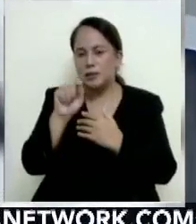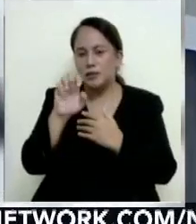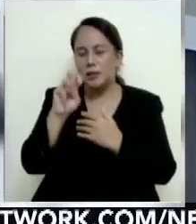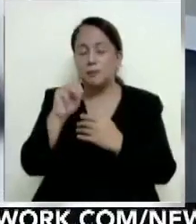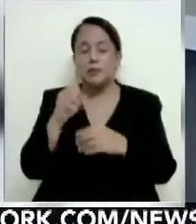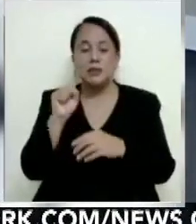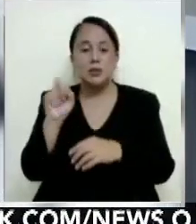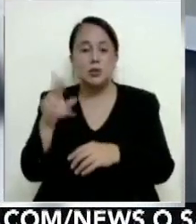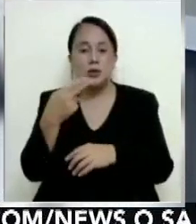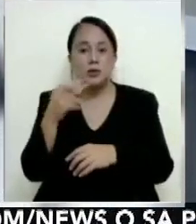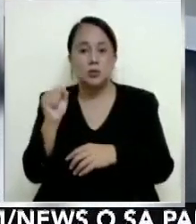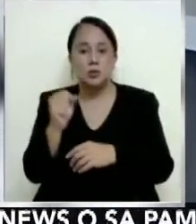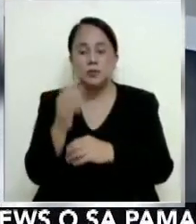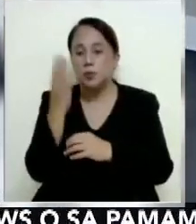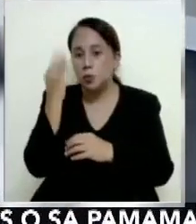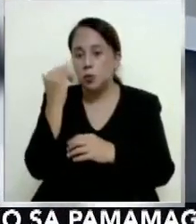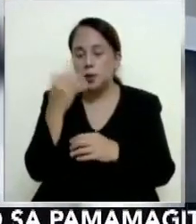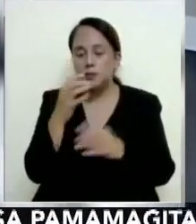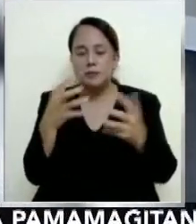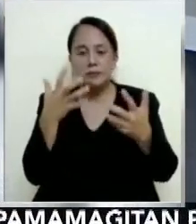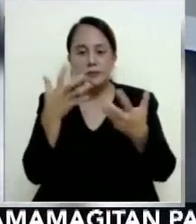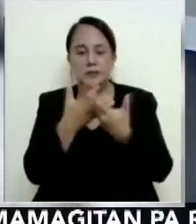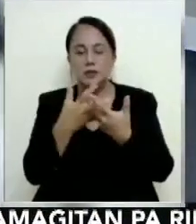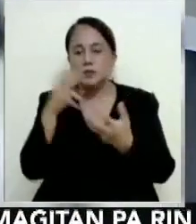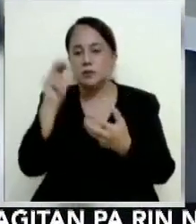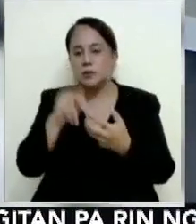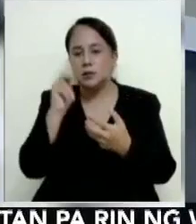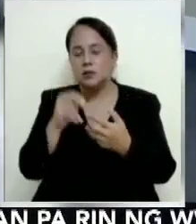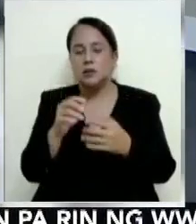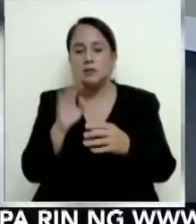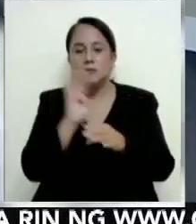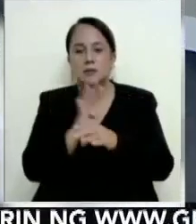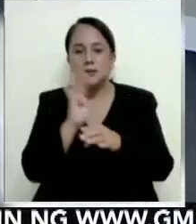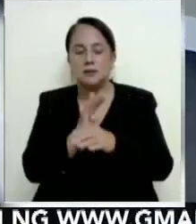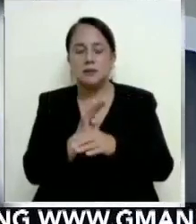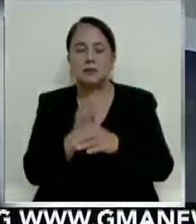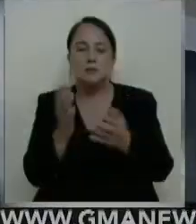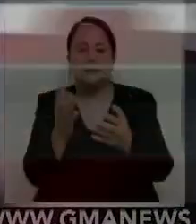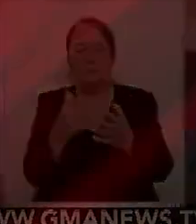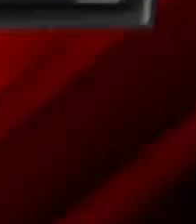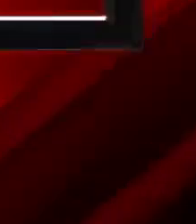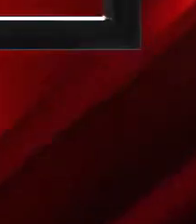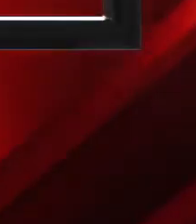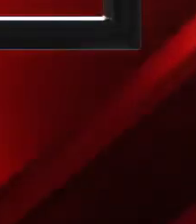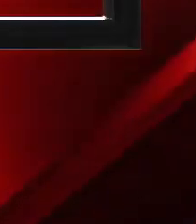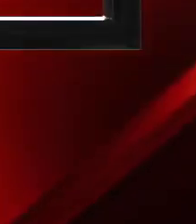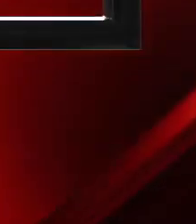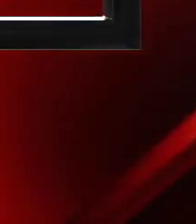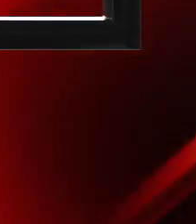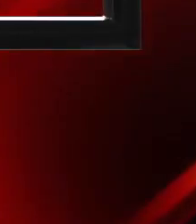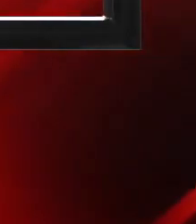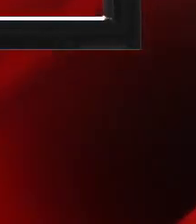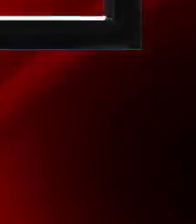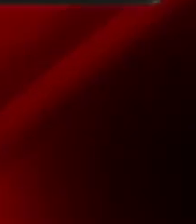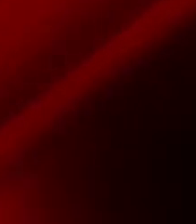para maiayon sa pangangailangan sa mga industriya sa bansa. Tutukan niya sa special report ni Maki